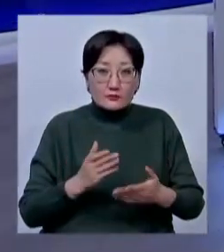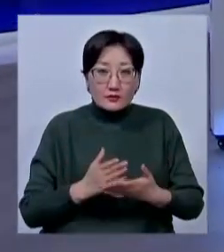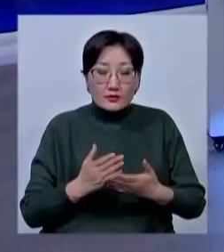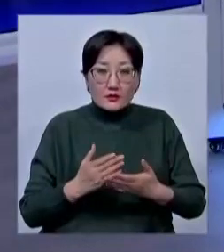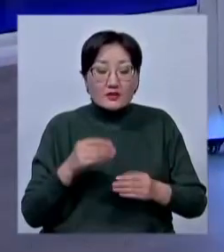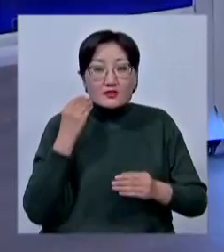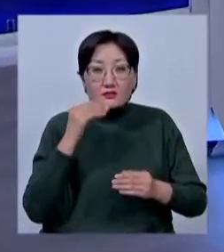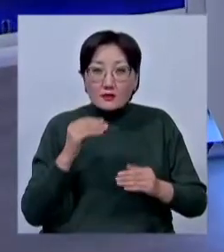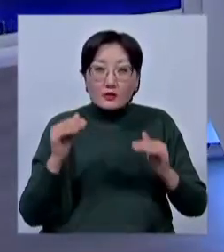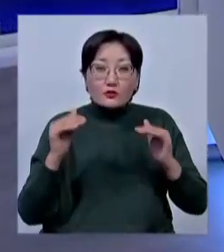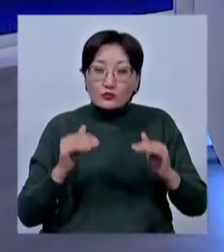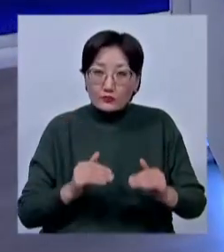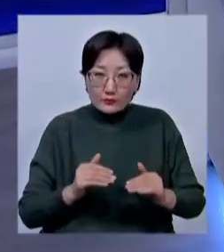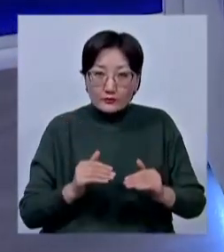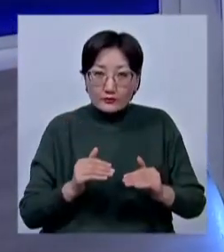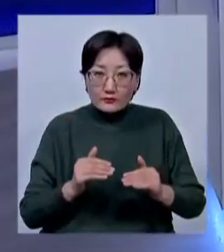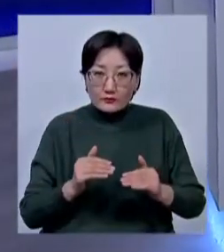Сапа төмендеп кеткен жоқ па?